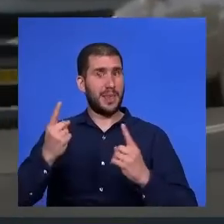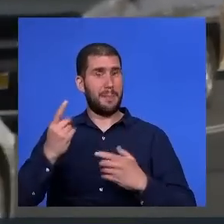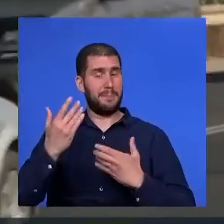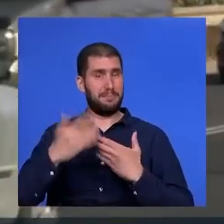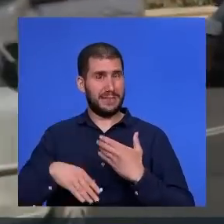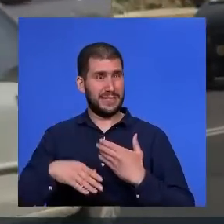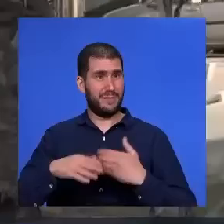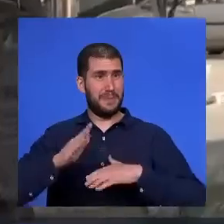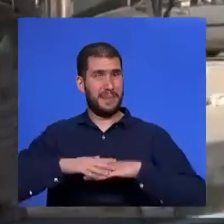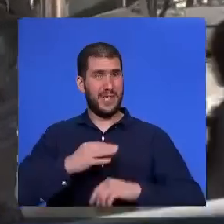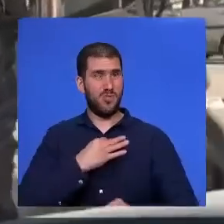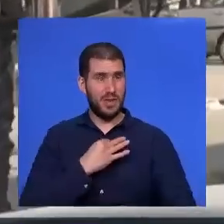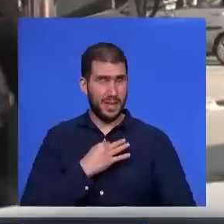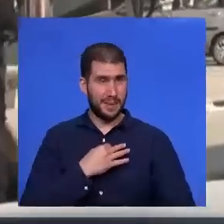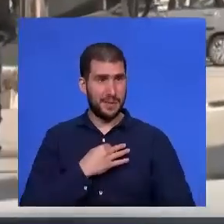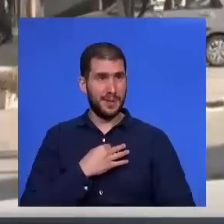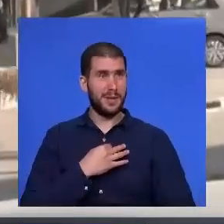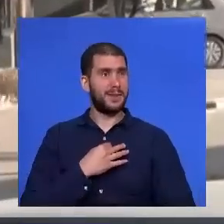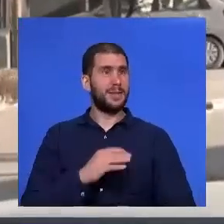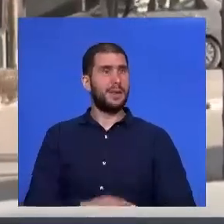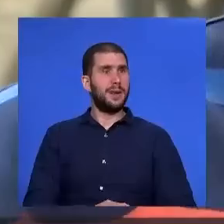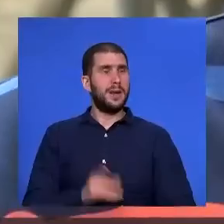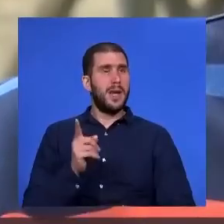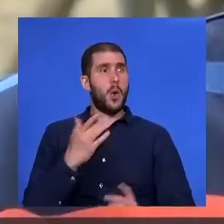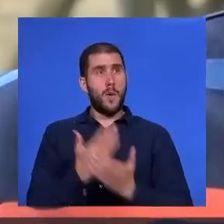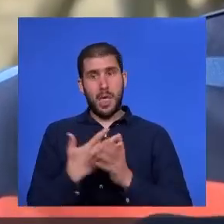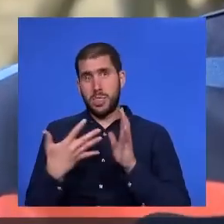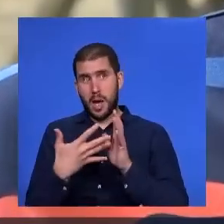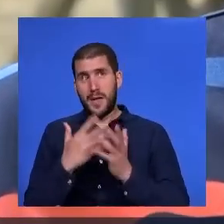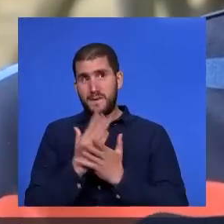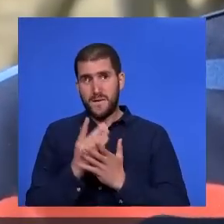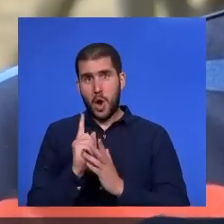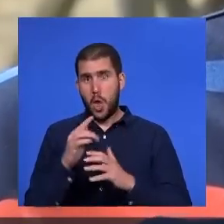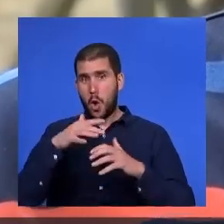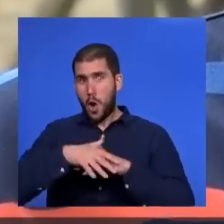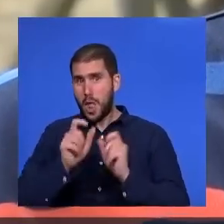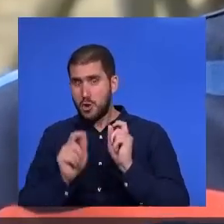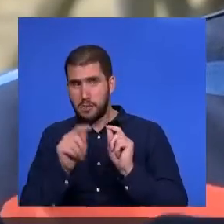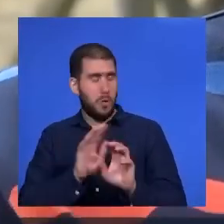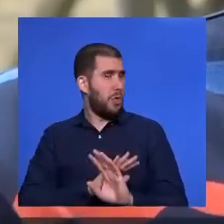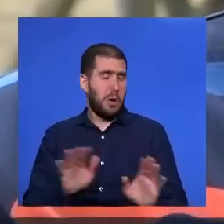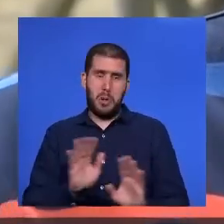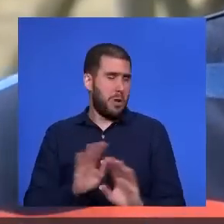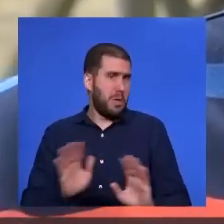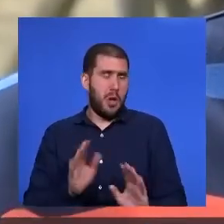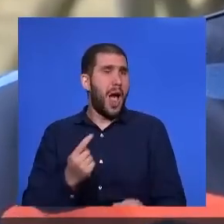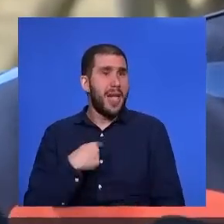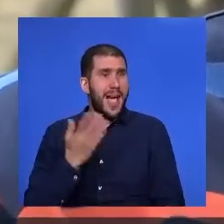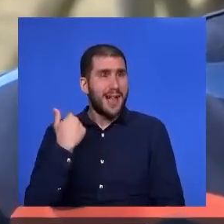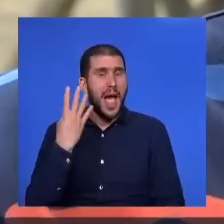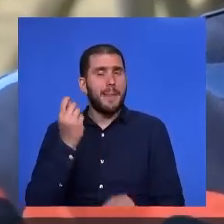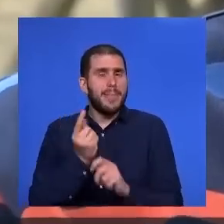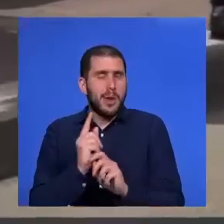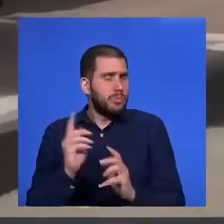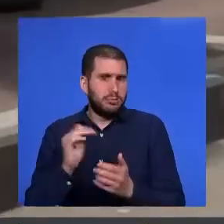בסוף במשמרת שלי. אבל העובדה שנחקרת שם לא הוביל אליך אנשים? לא, אני הייתי שם 40 דקות